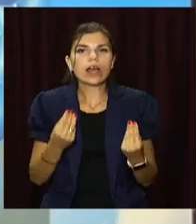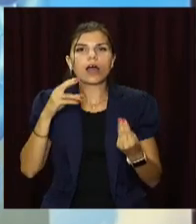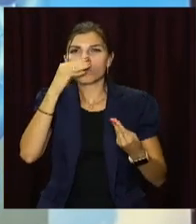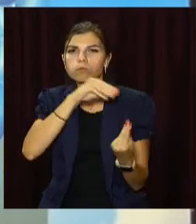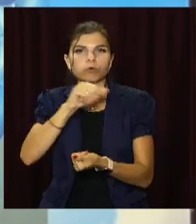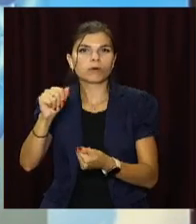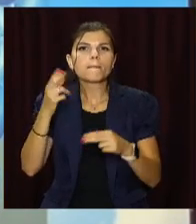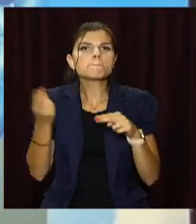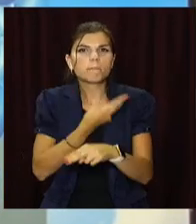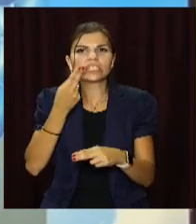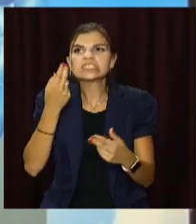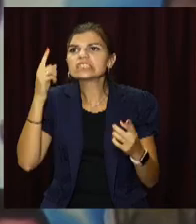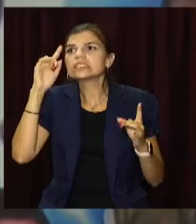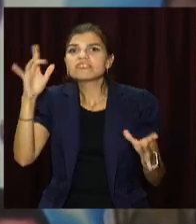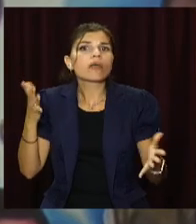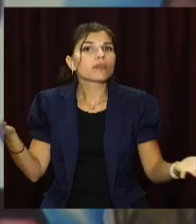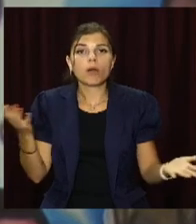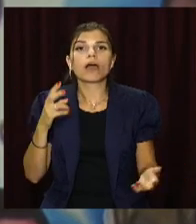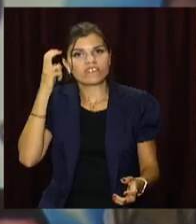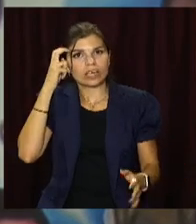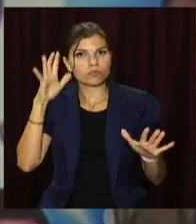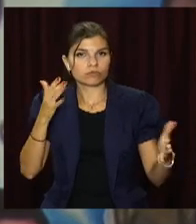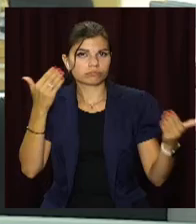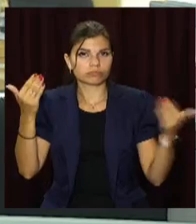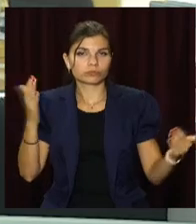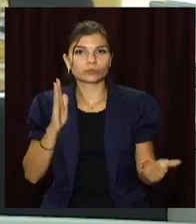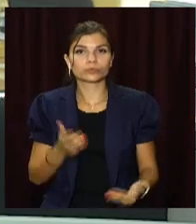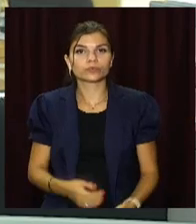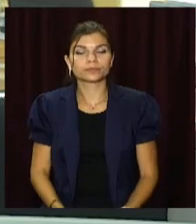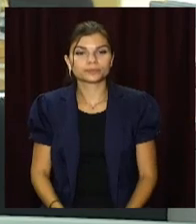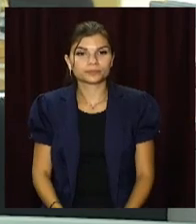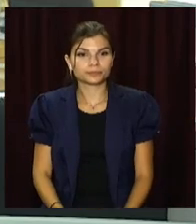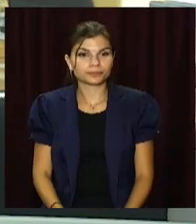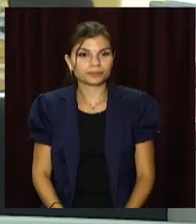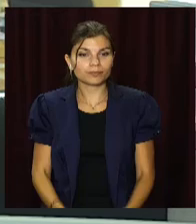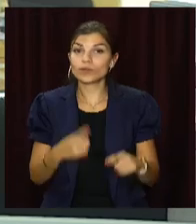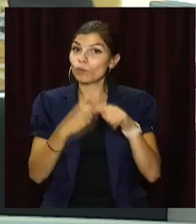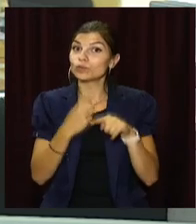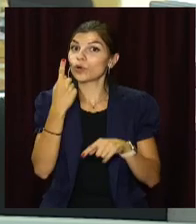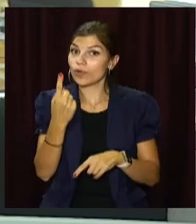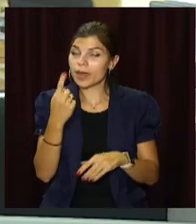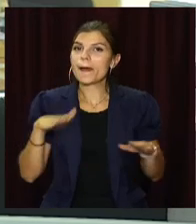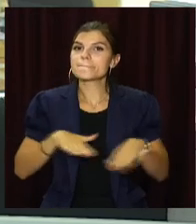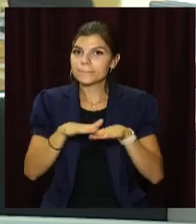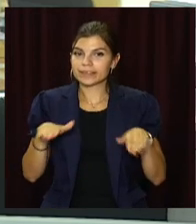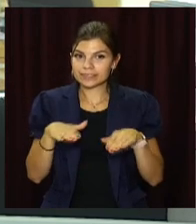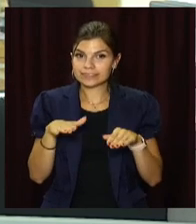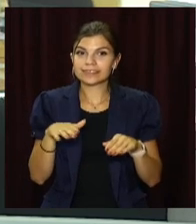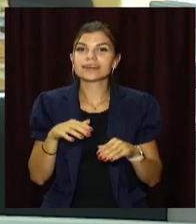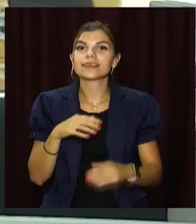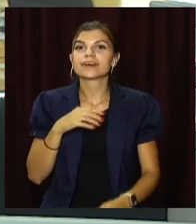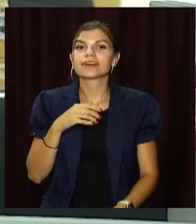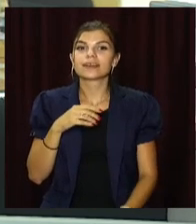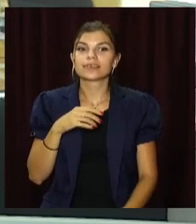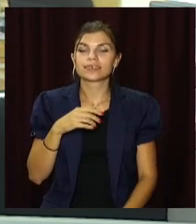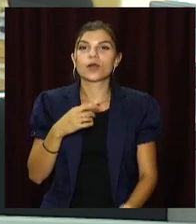Лада Донець, Сергій Макаров, Open News, телеканал «Відкритий». І до олімпійських новин. У нас плюс одна.